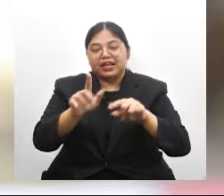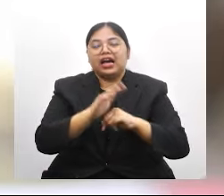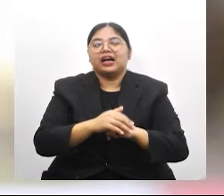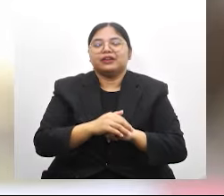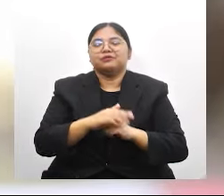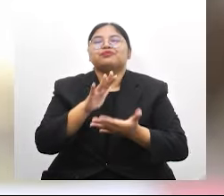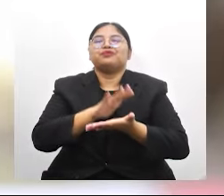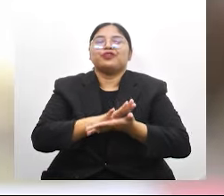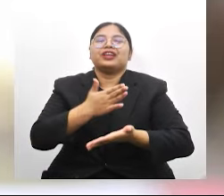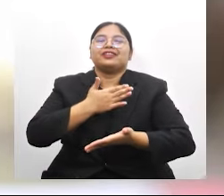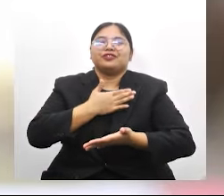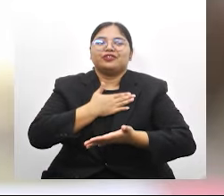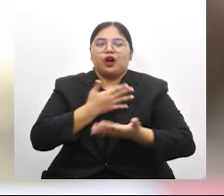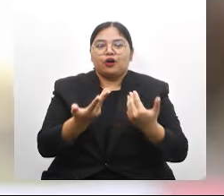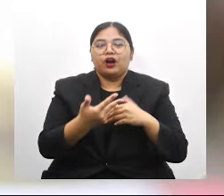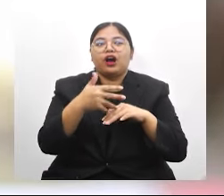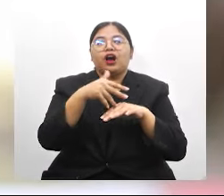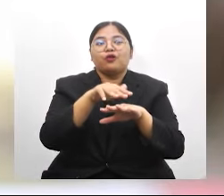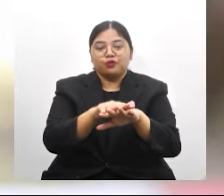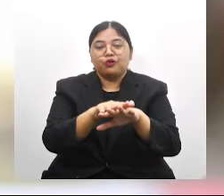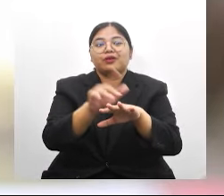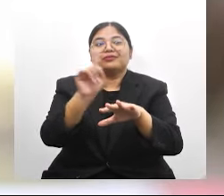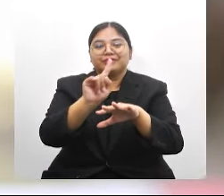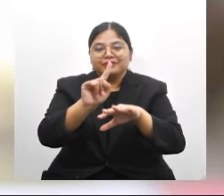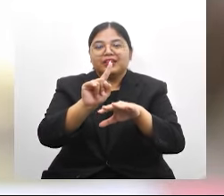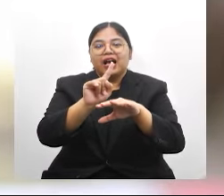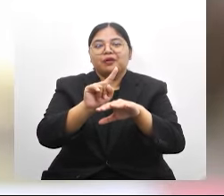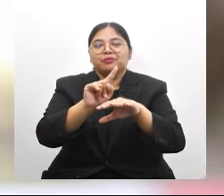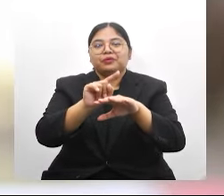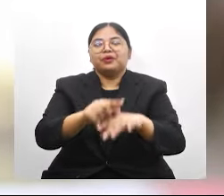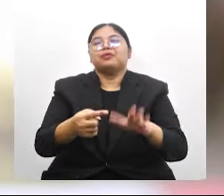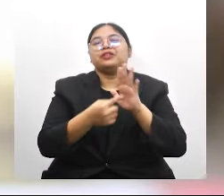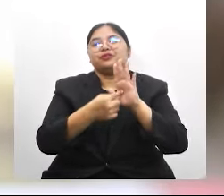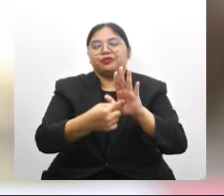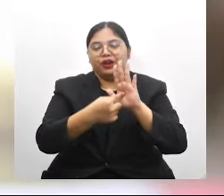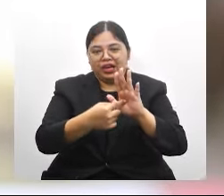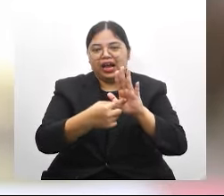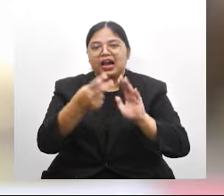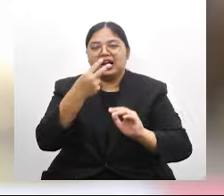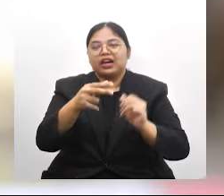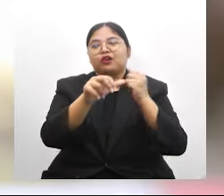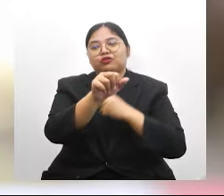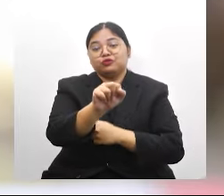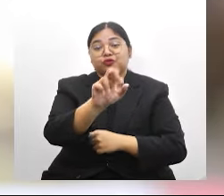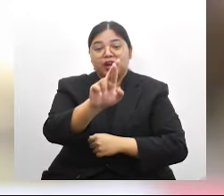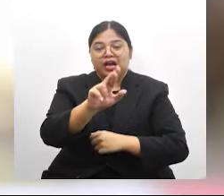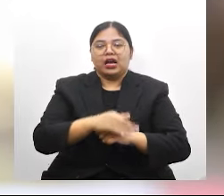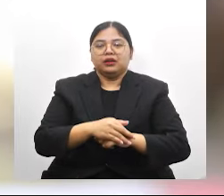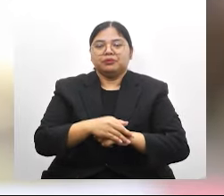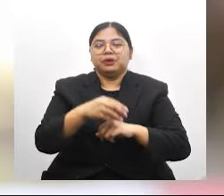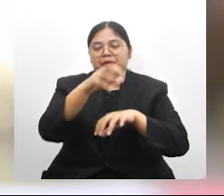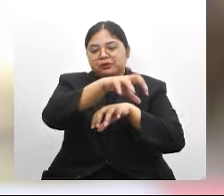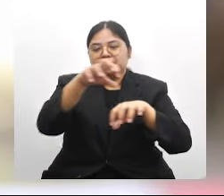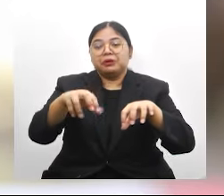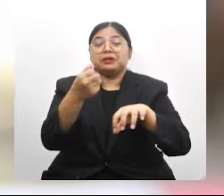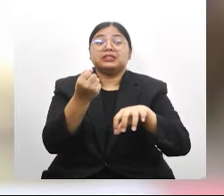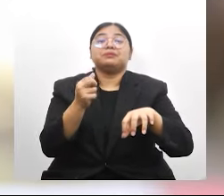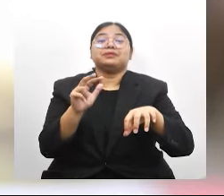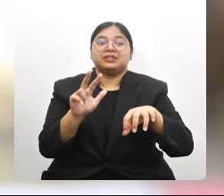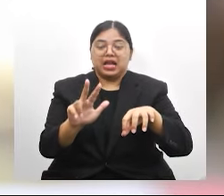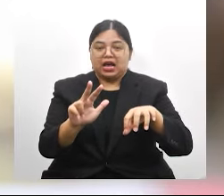โอกาสในการเข้าร่วมเป็นหนึ่งในโรงเรียนนำร่องพื้นที่นวัตกรรมของจังหวัดสุราษฎร์ธานีค่ะเป็นหนึ่งใน 13โรงเรียนนะคะเพราะฉะนั้นเนี่ย